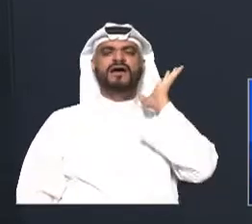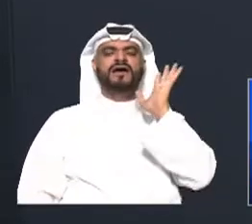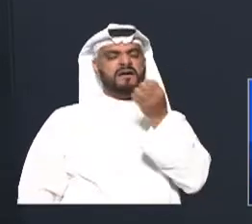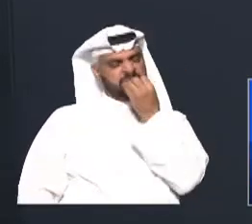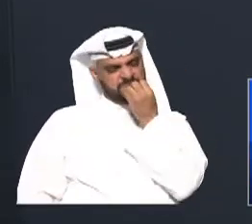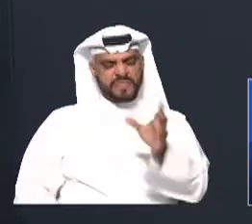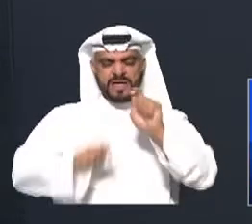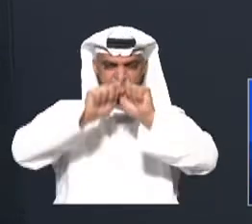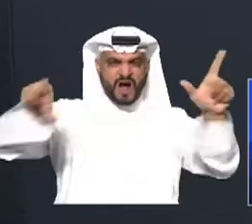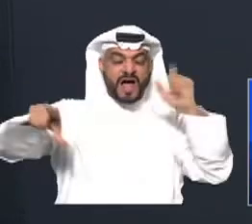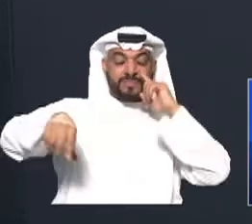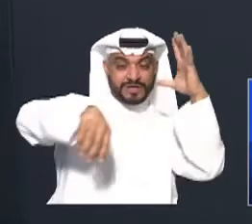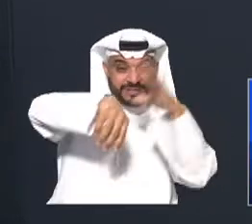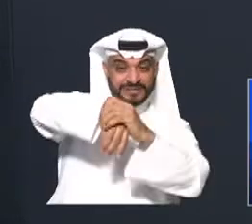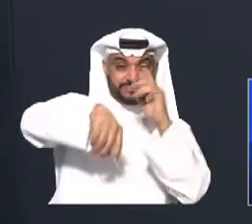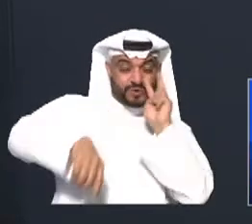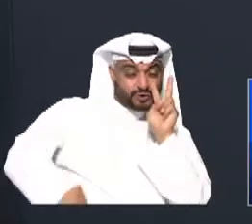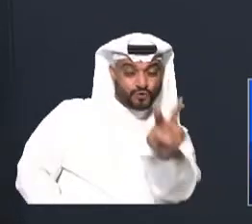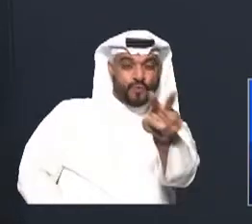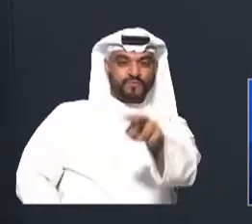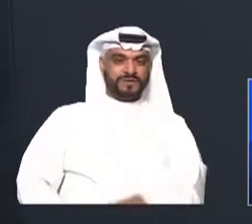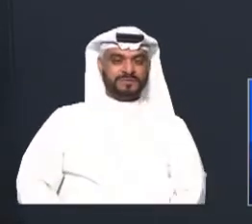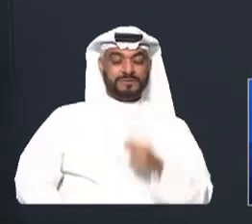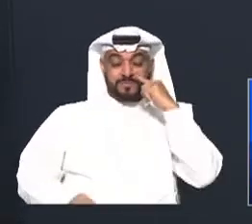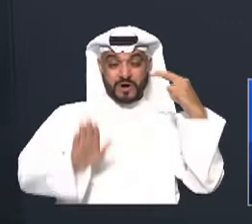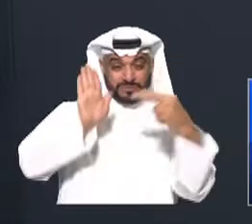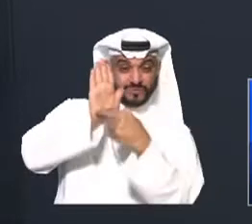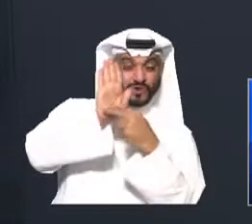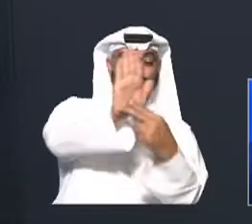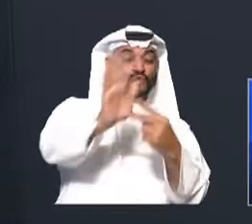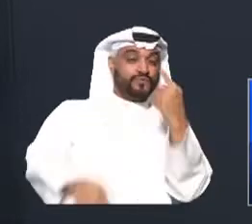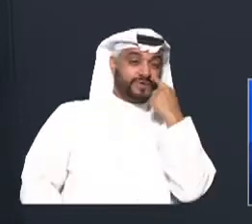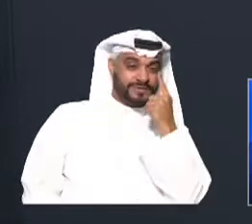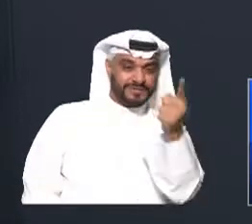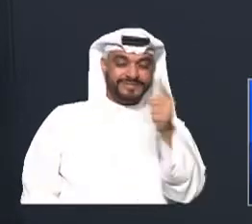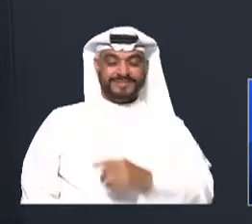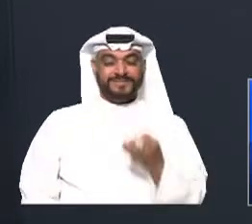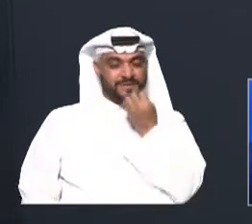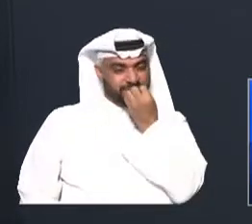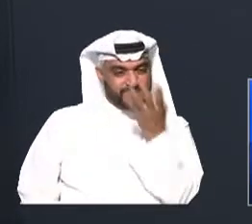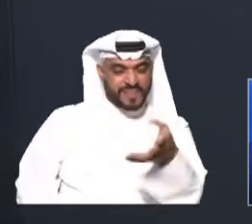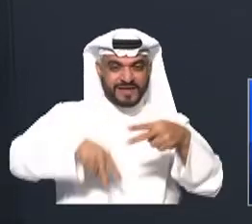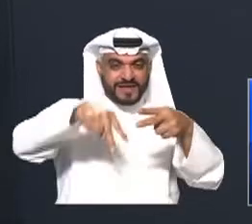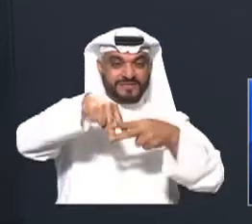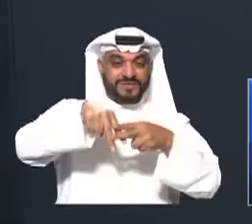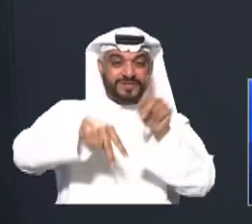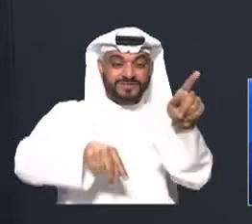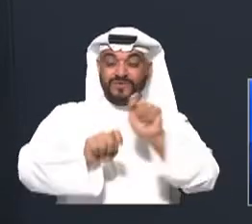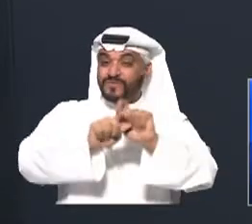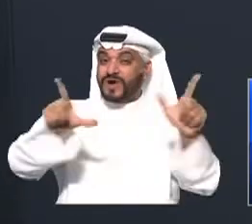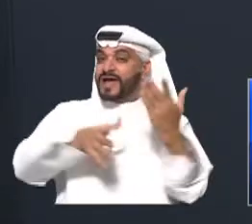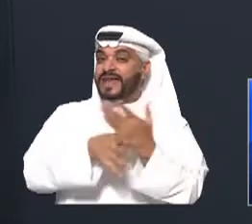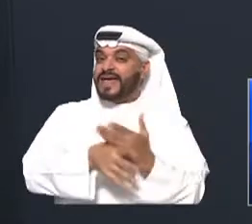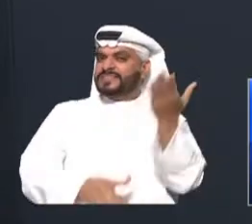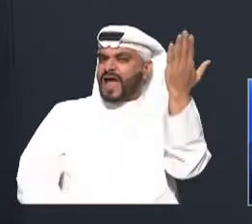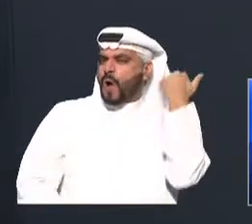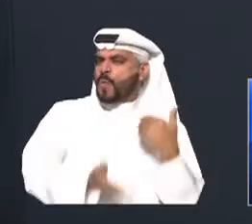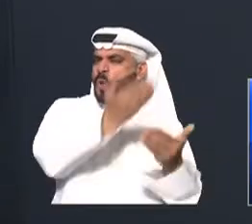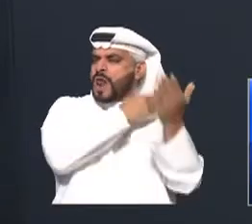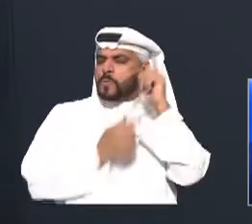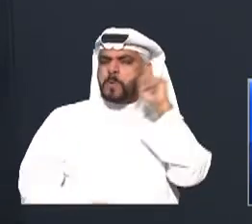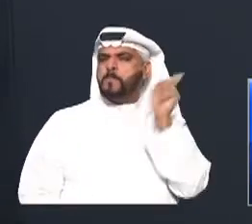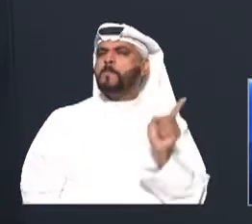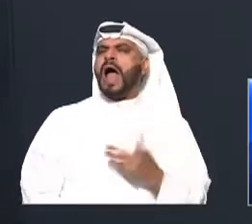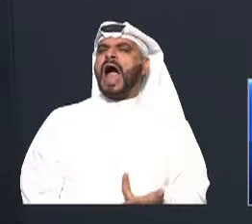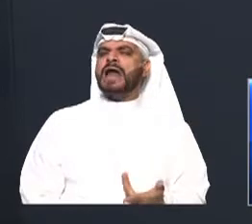الفضائح التي كشفت في السابق، كان هناك من بقي مغيبا نتيجة التعتيم الإعلامي في بعض بقاع العالم،